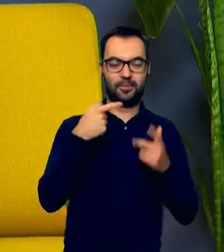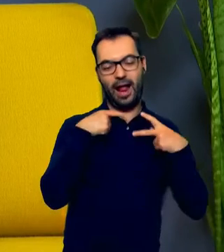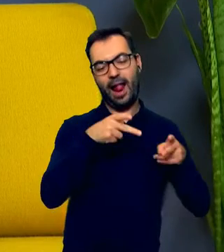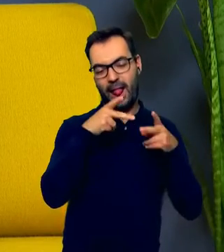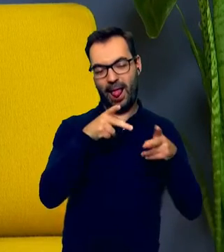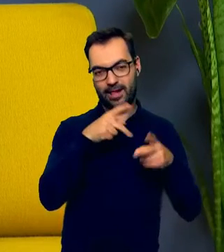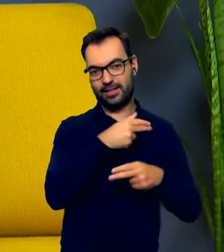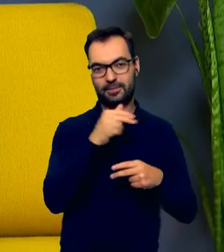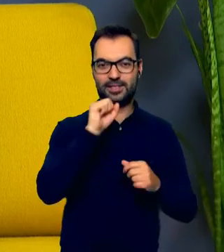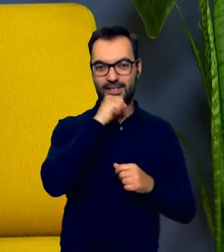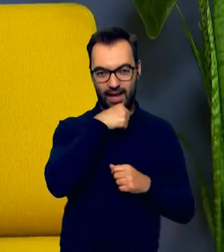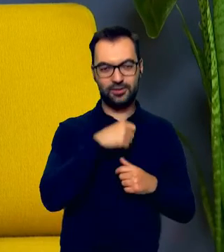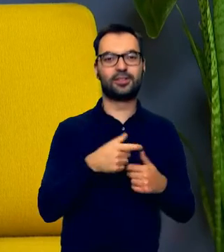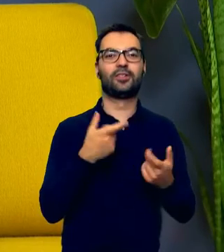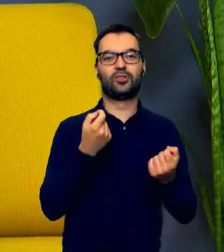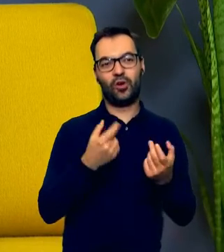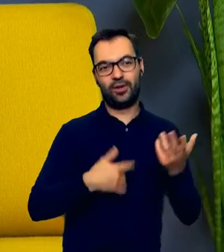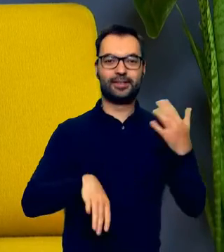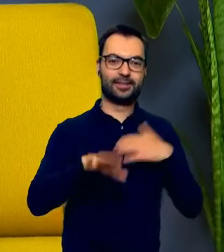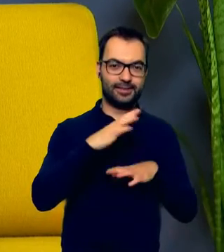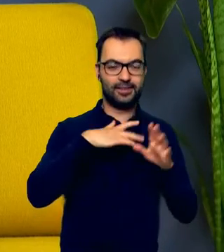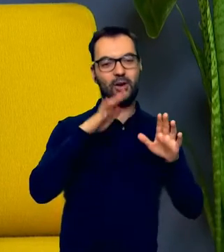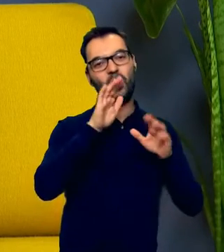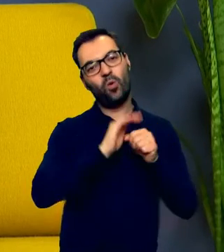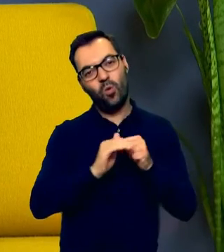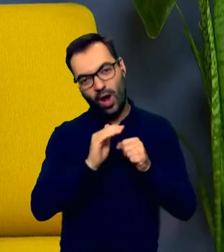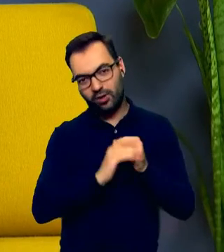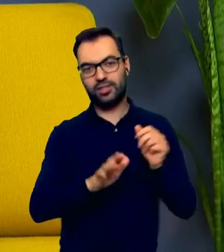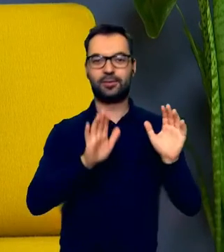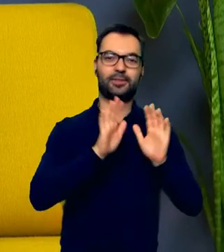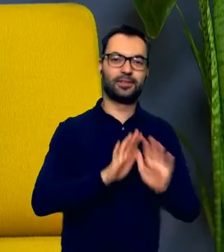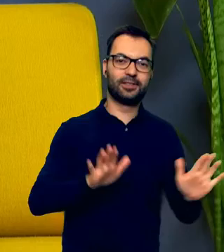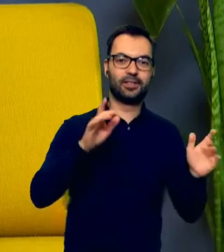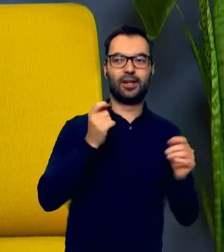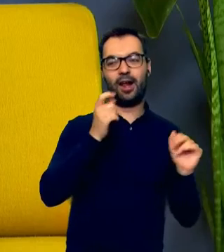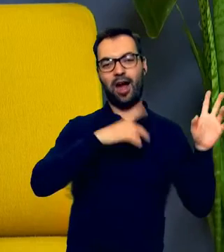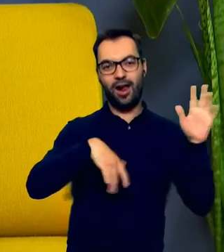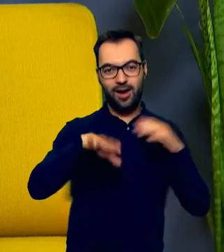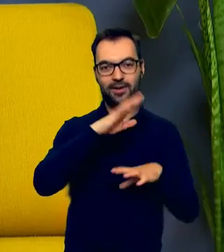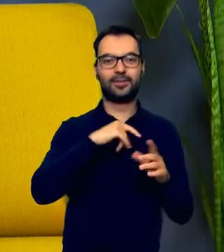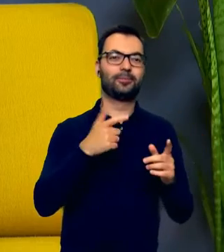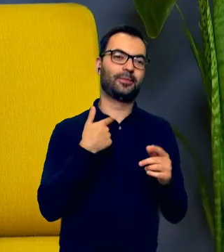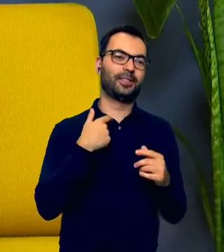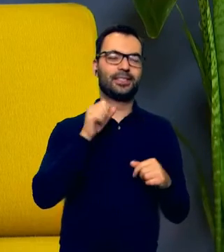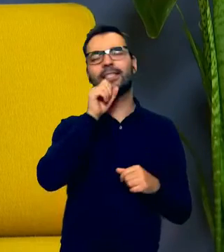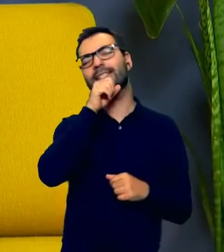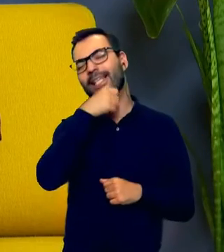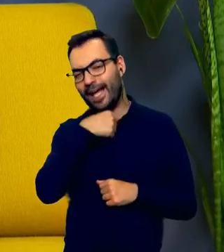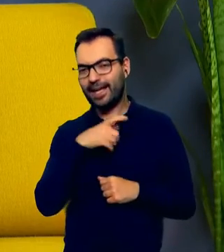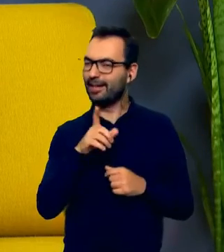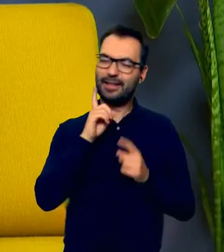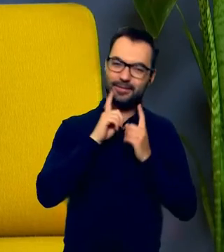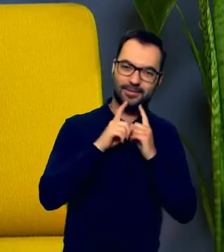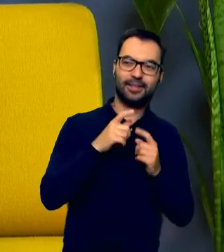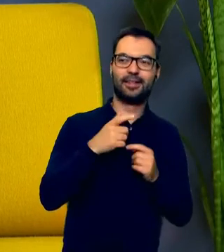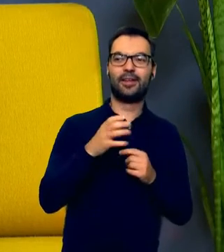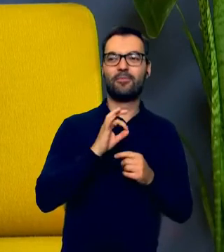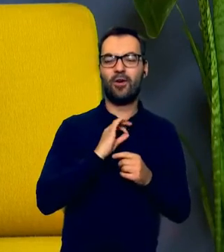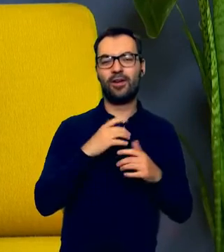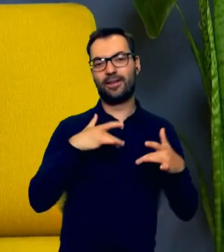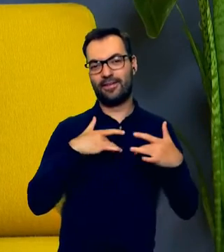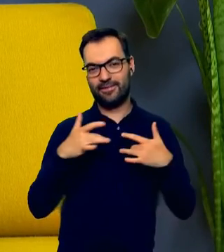starości pośmiejemy, tak trochę ją w ten sposób obłaskawimy, tak trochę też kokietujemy, że niby jesteśmy takie stare, zdradzimy też trochę